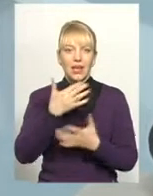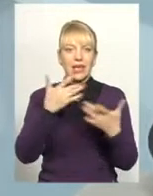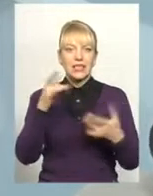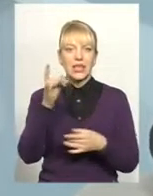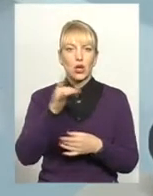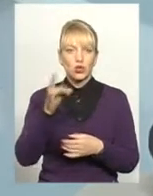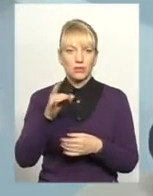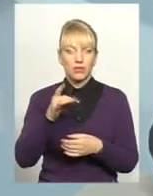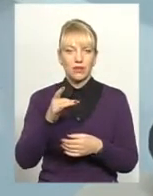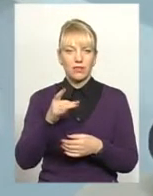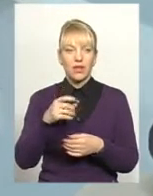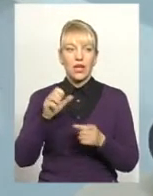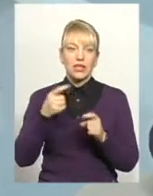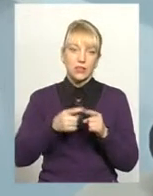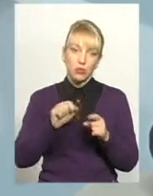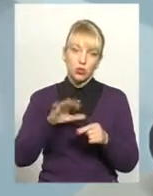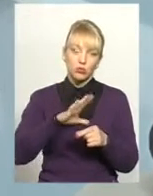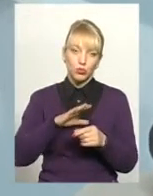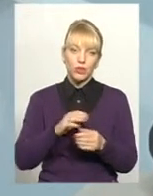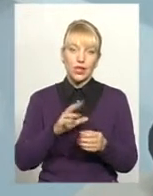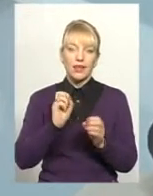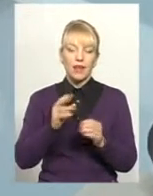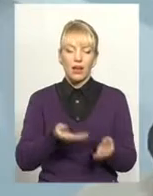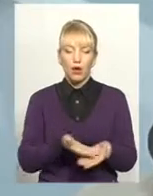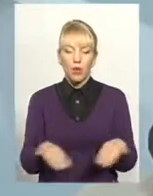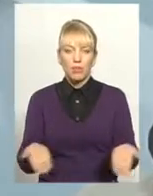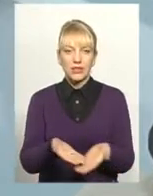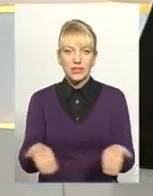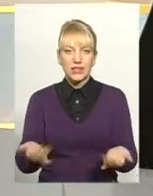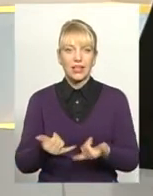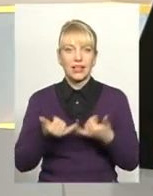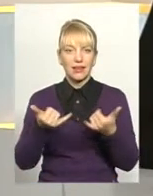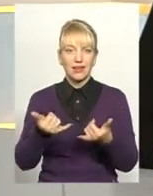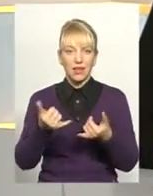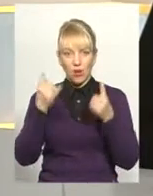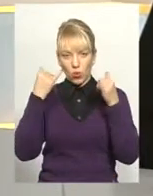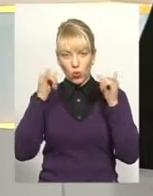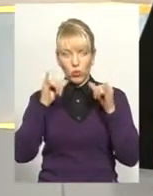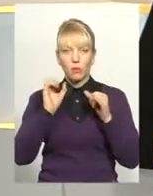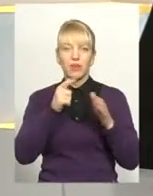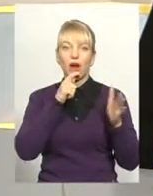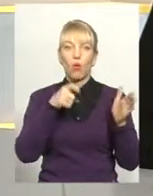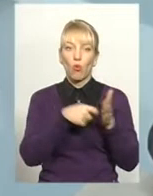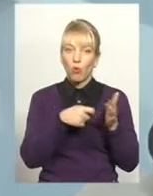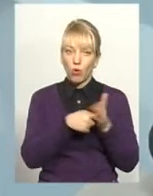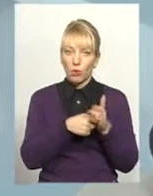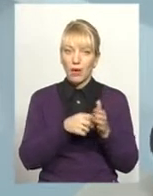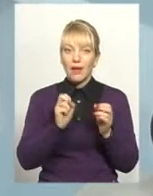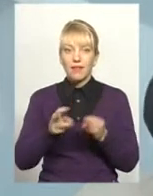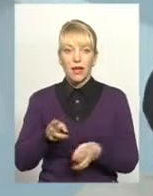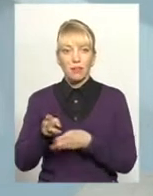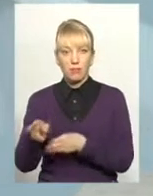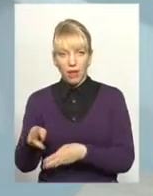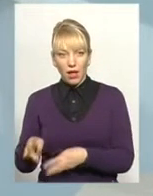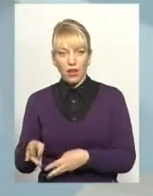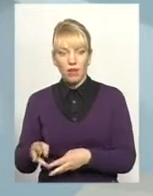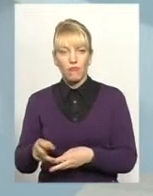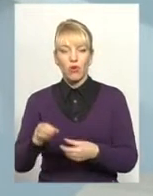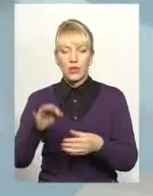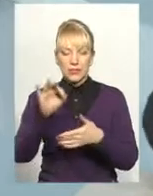для підстилки худобі, як корм худобі, як паливні пілети і як сировина для біогазу. Зразу їх пакує